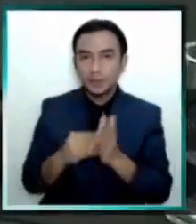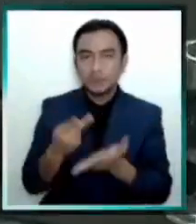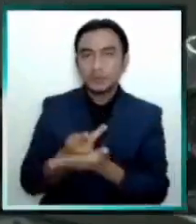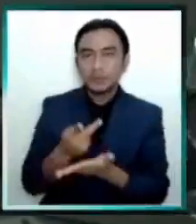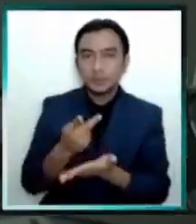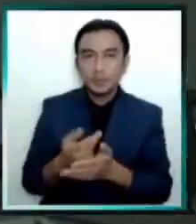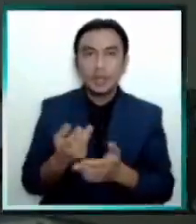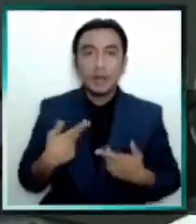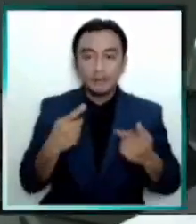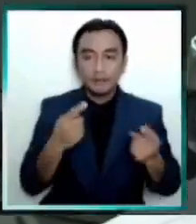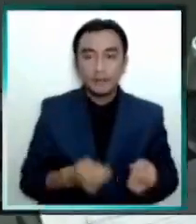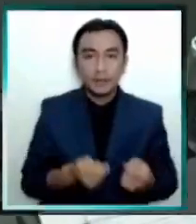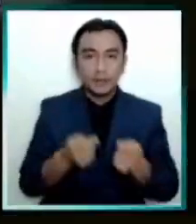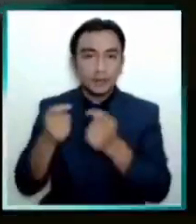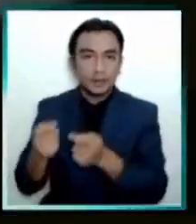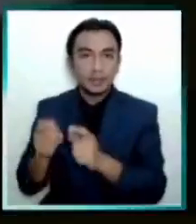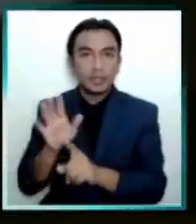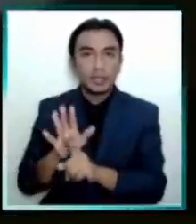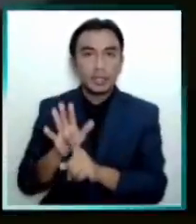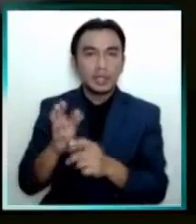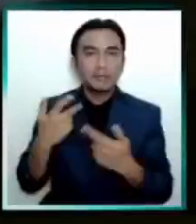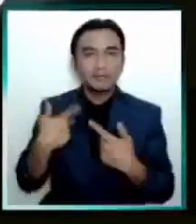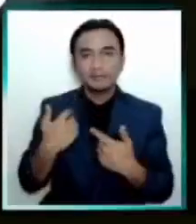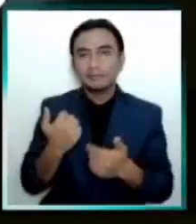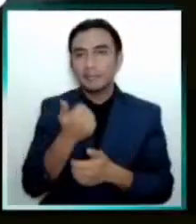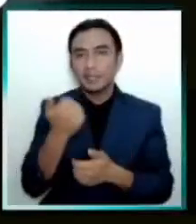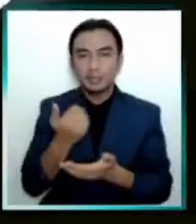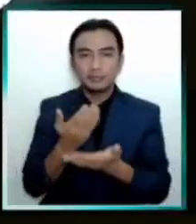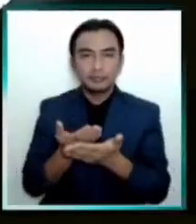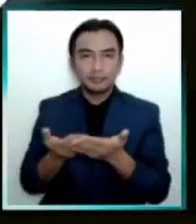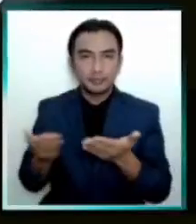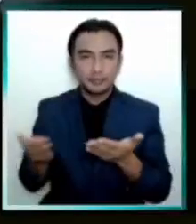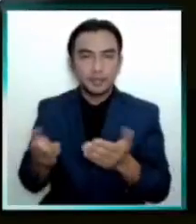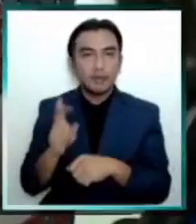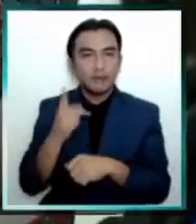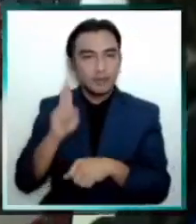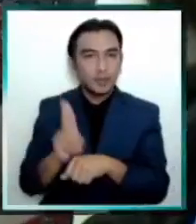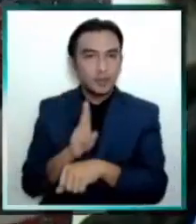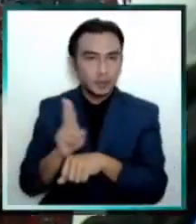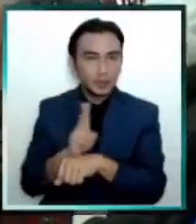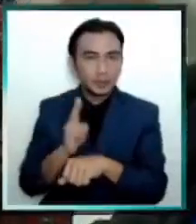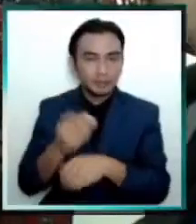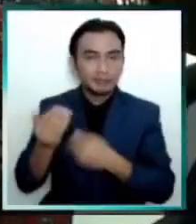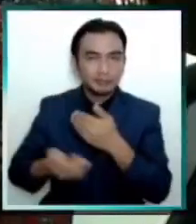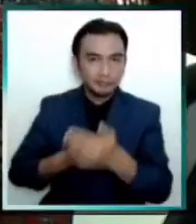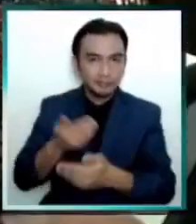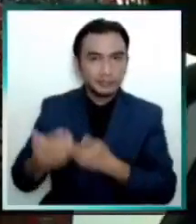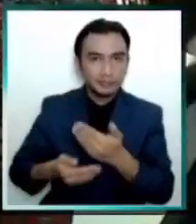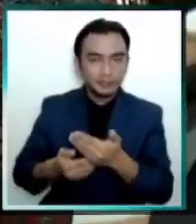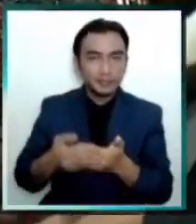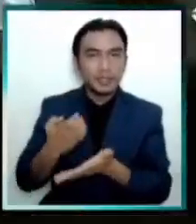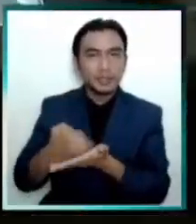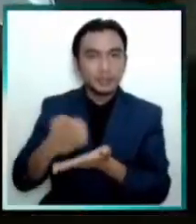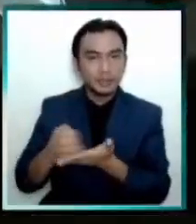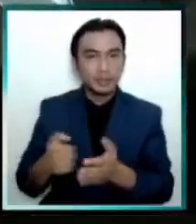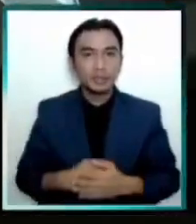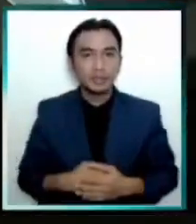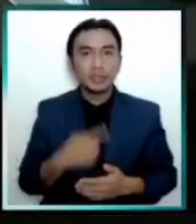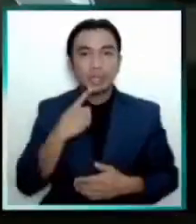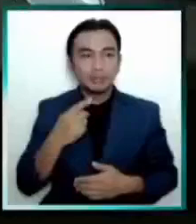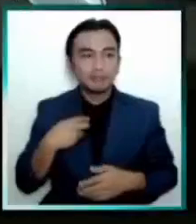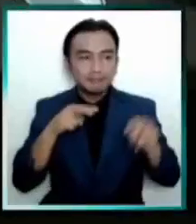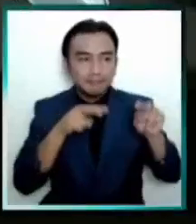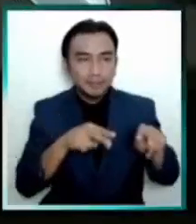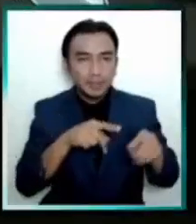sa kanilang maintenance and other operating expenses. Dati nang tinutulan ng ilang mambabatas ang pagkakaroon ng confidential